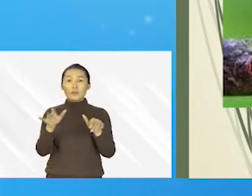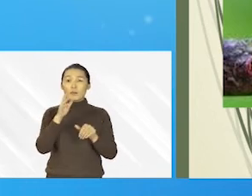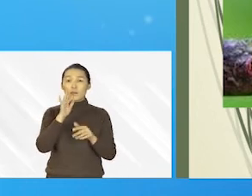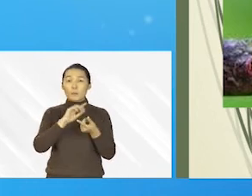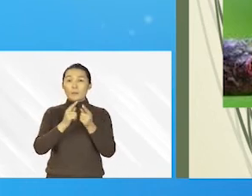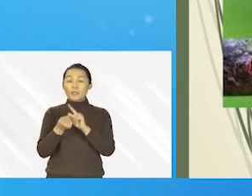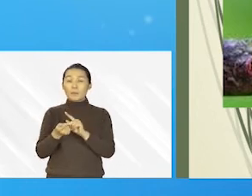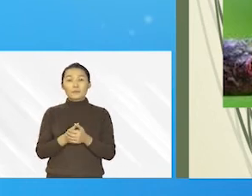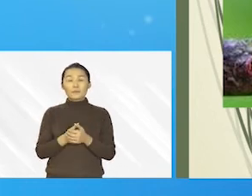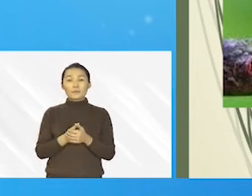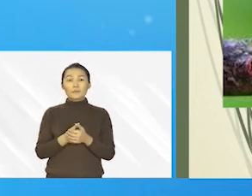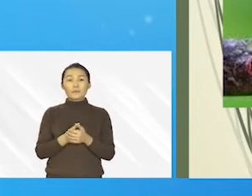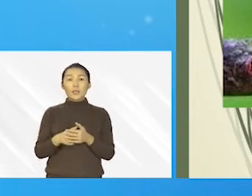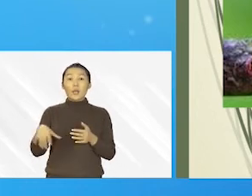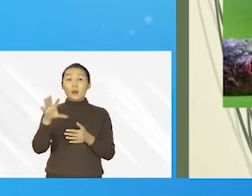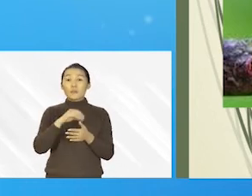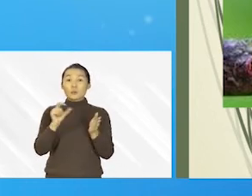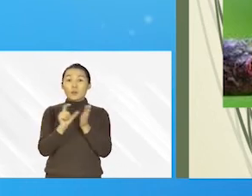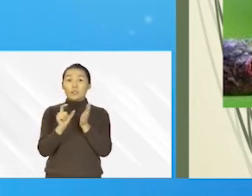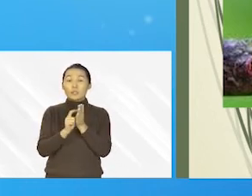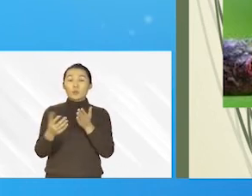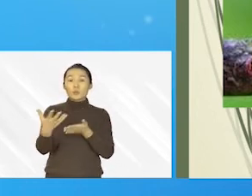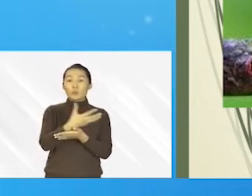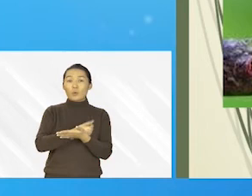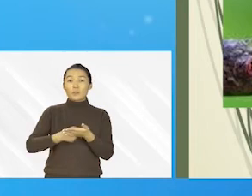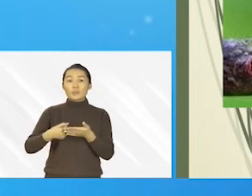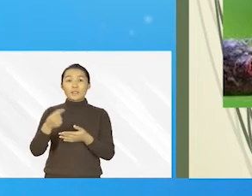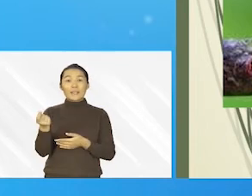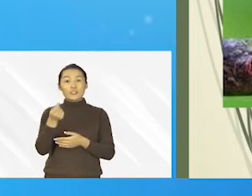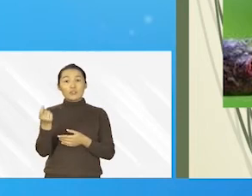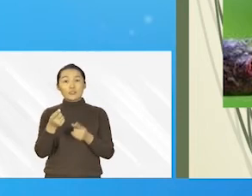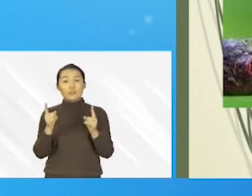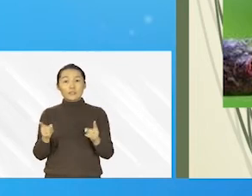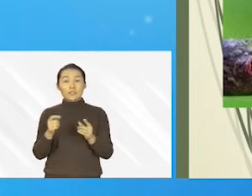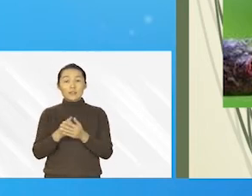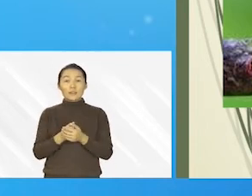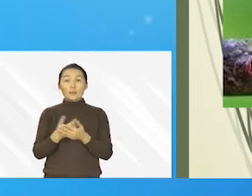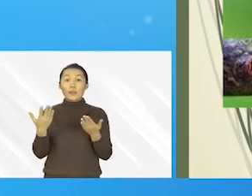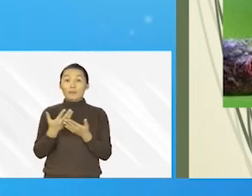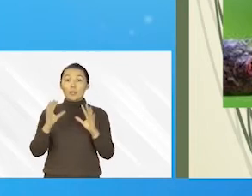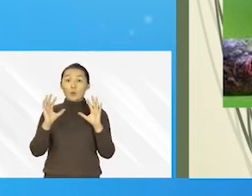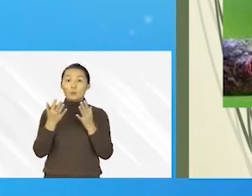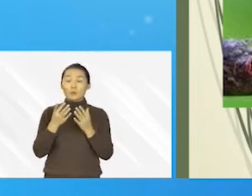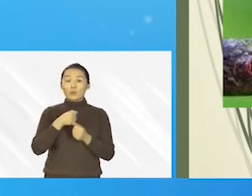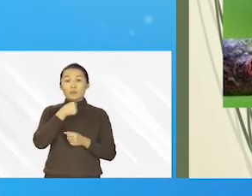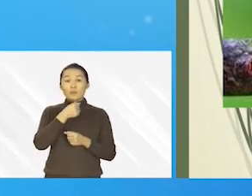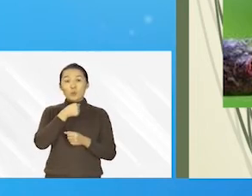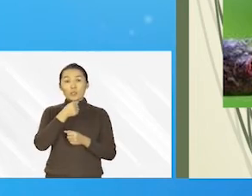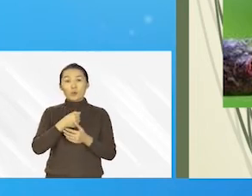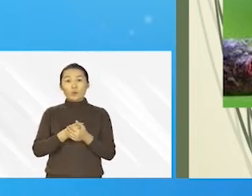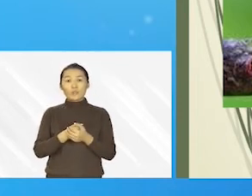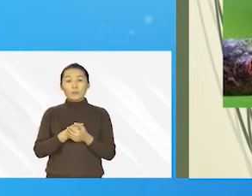метаморфоза используют всю энергию, собранную на личиночной стадии. В таком случае взрослая